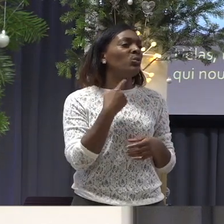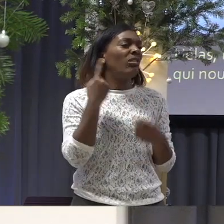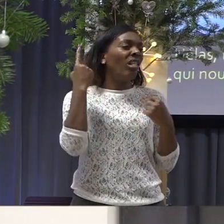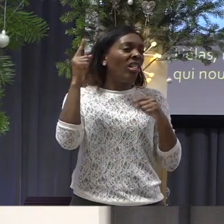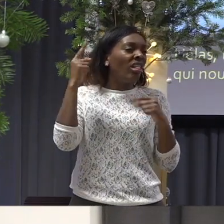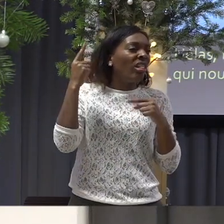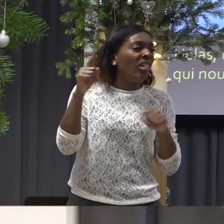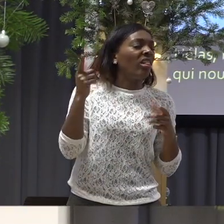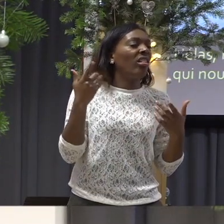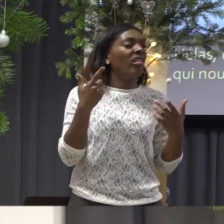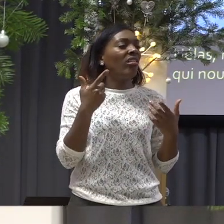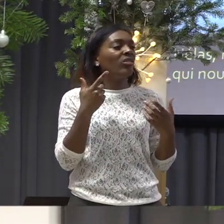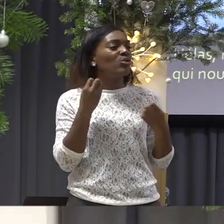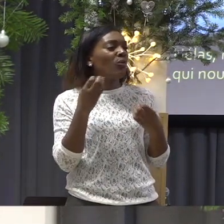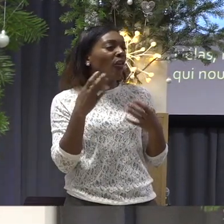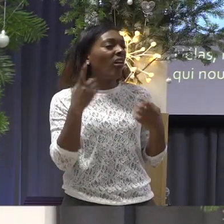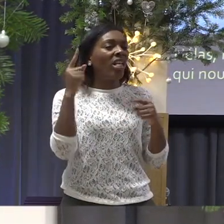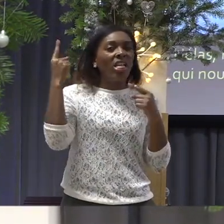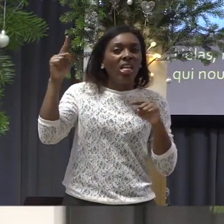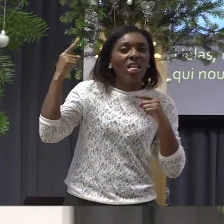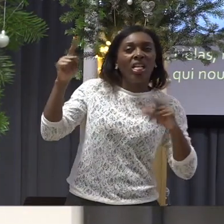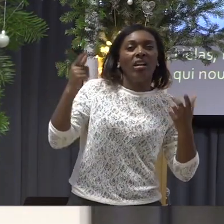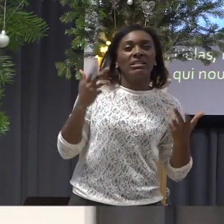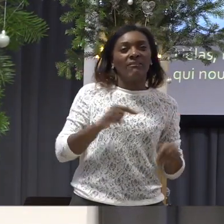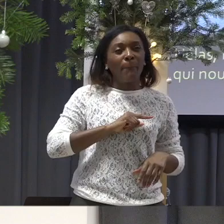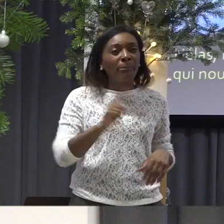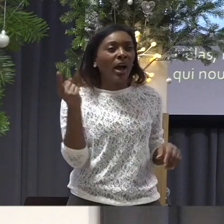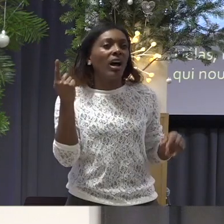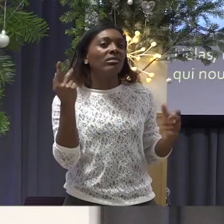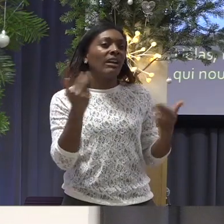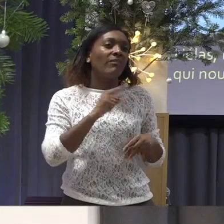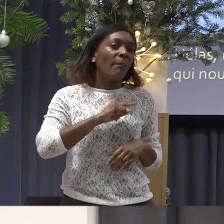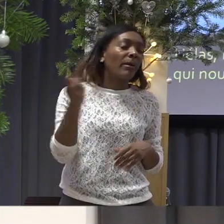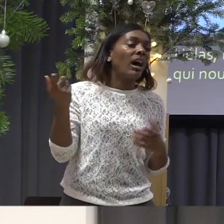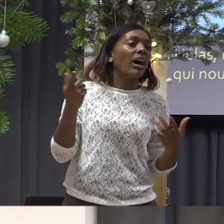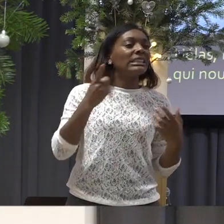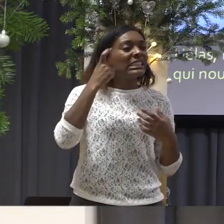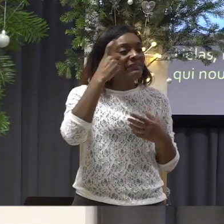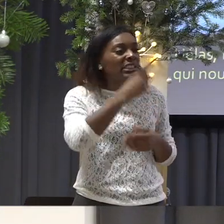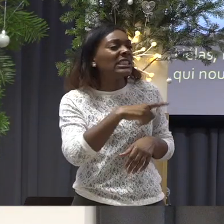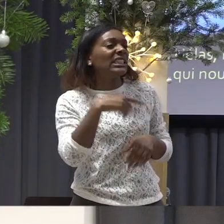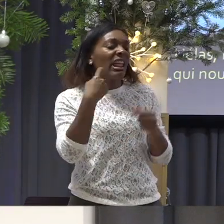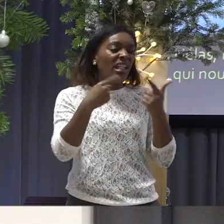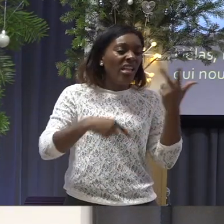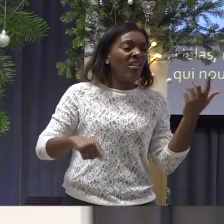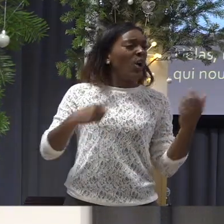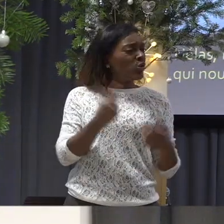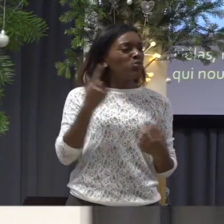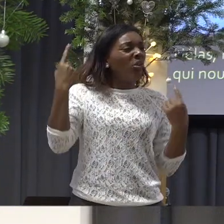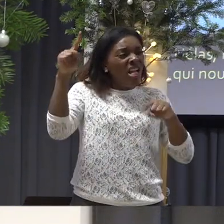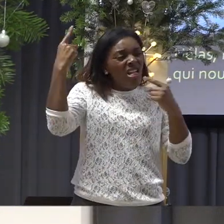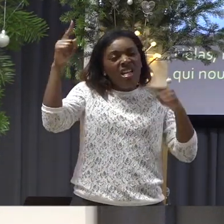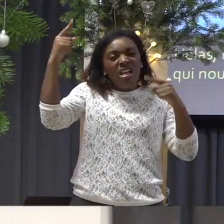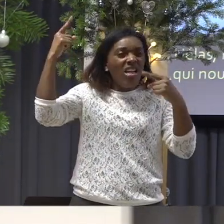humain. Nous relevons ce qui ne va pas, ce qui dysfonctionne, les difficultés, ce qui nous